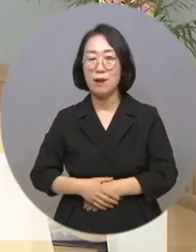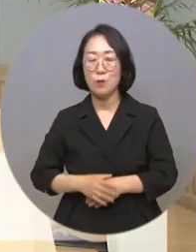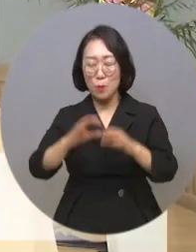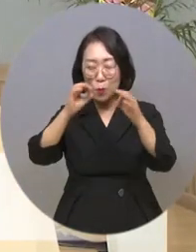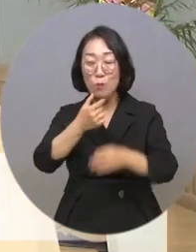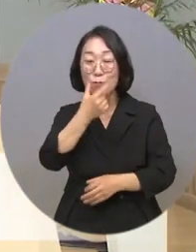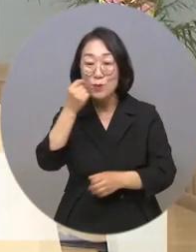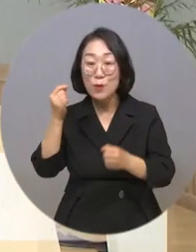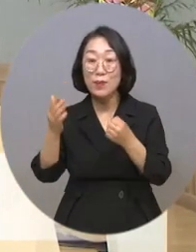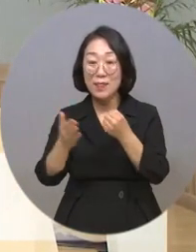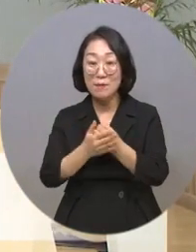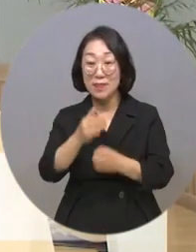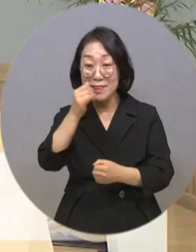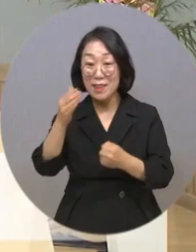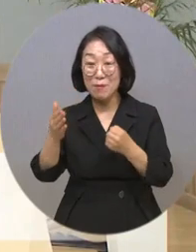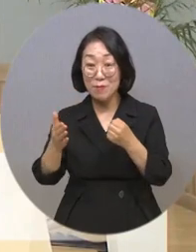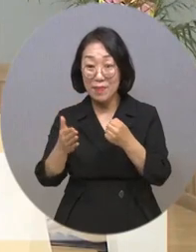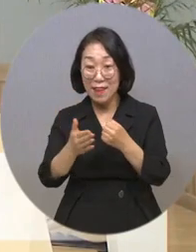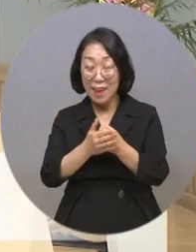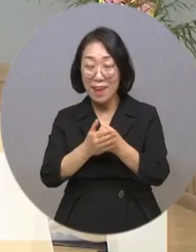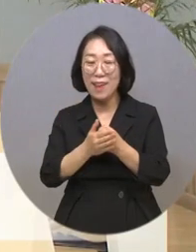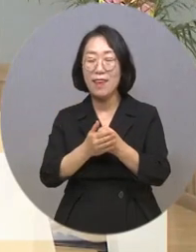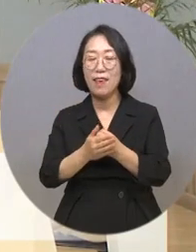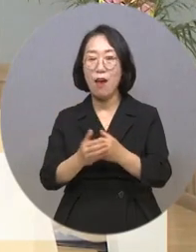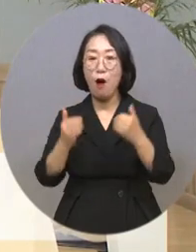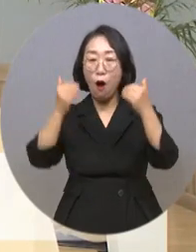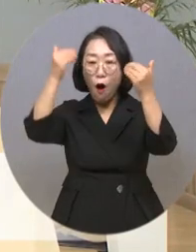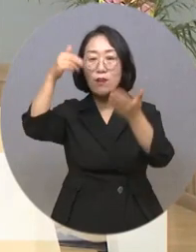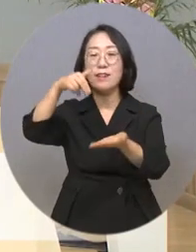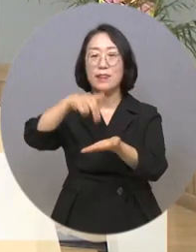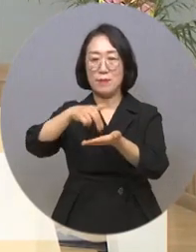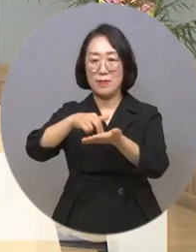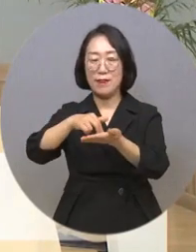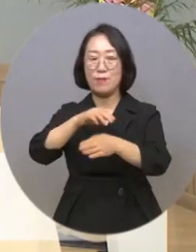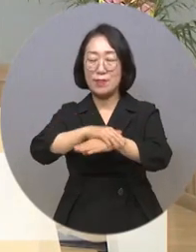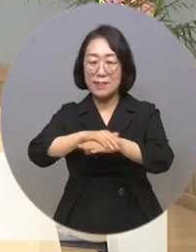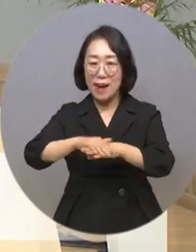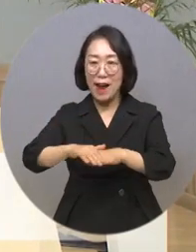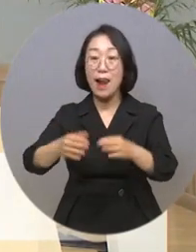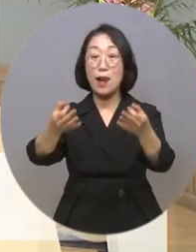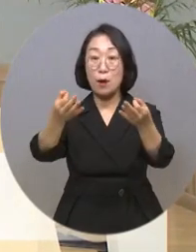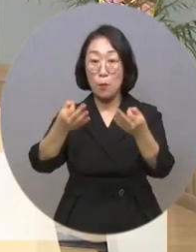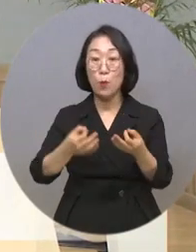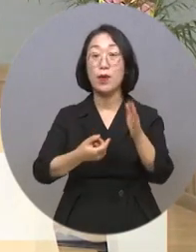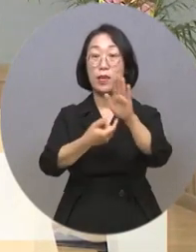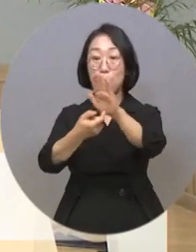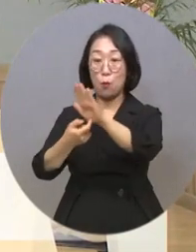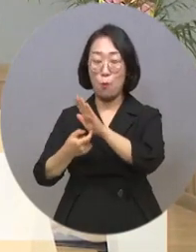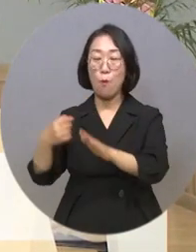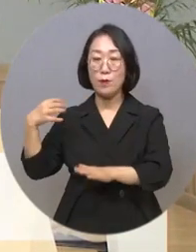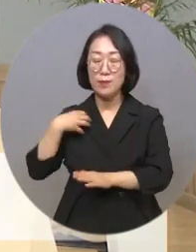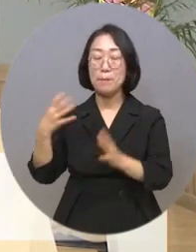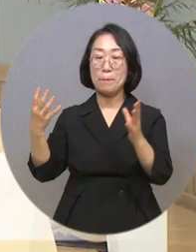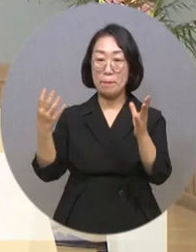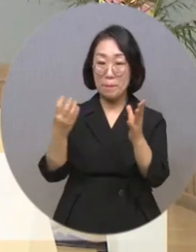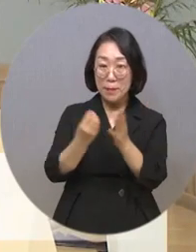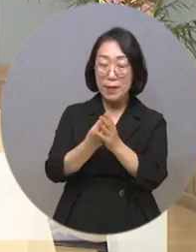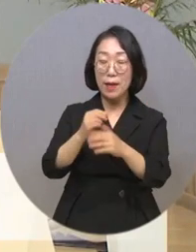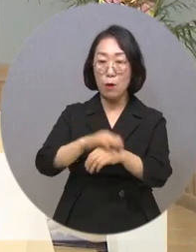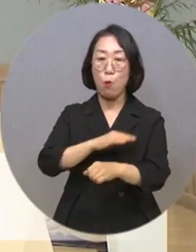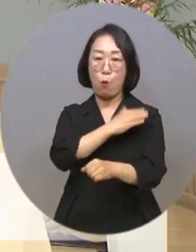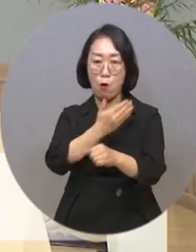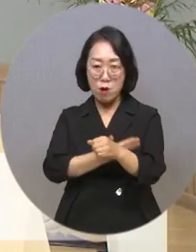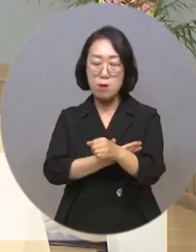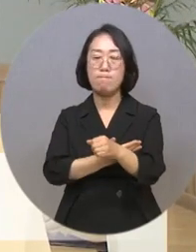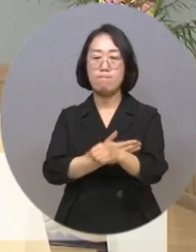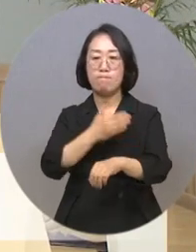오늘 행사를 택해가지고 어른으로서 모습을 보이고 의무를 다하고 권리를 주장할 수